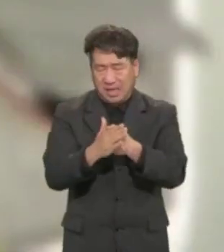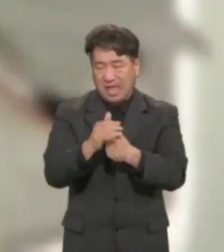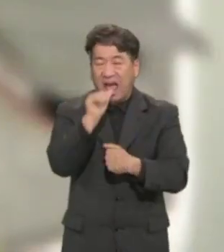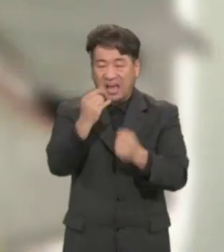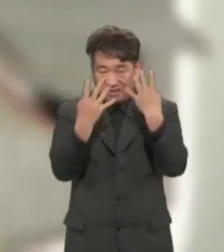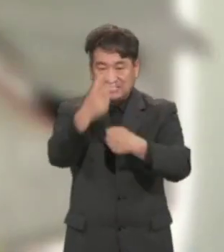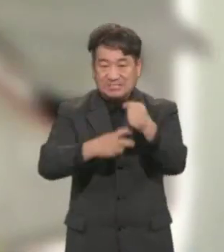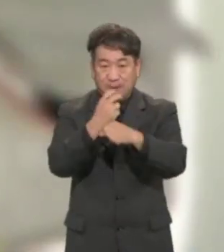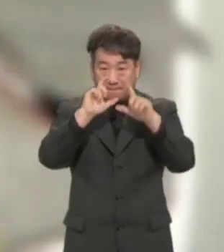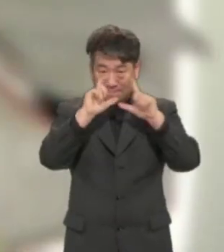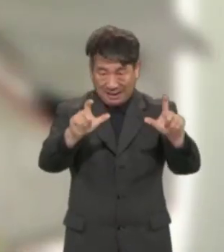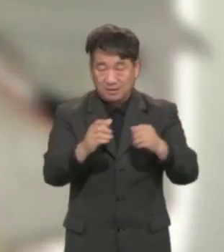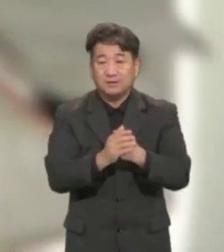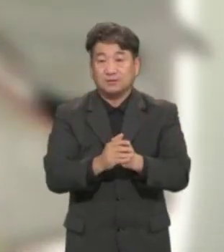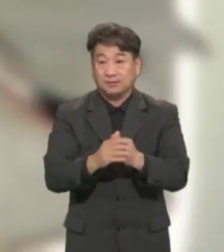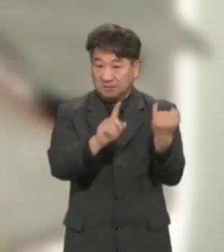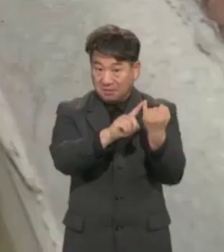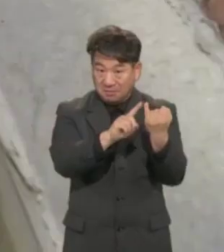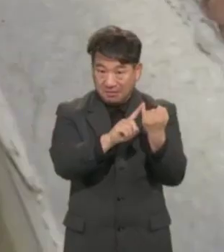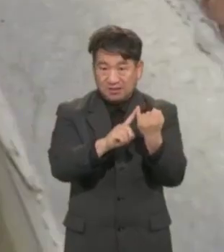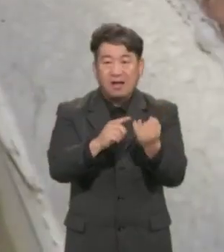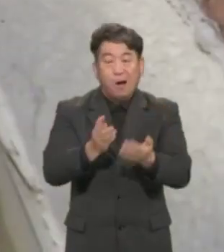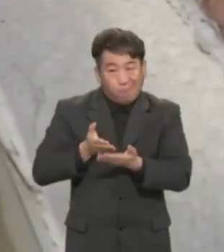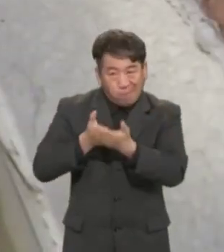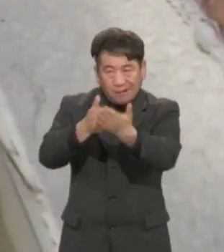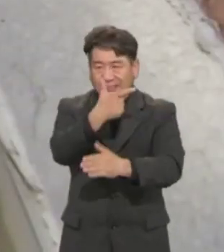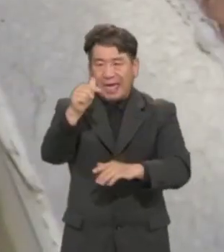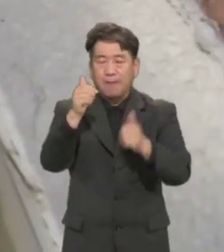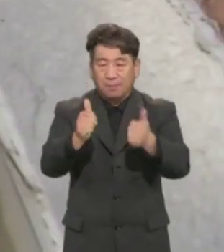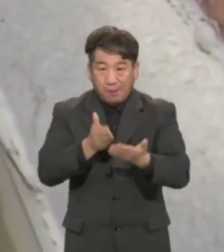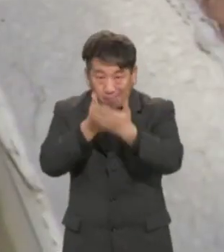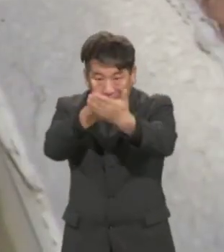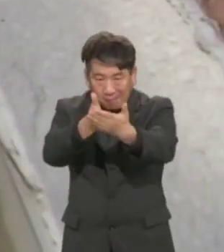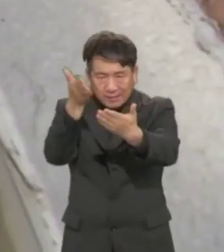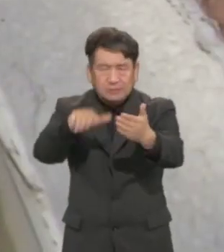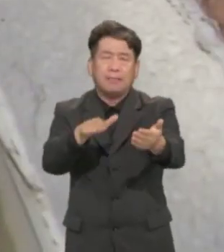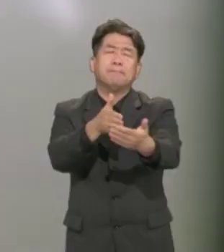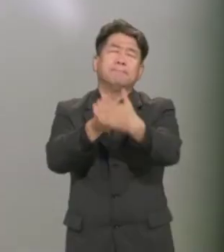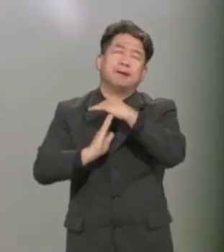a씨는 판그레 불복해 상고했지만 대법원은 이래 기각하고 판결에 확정했습니다